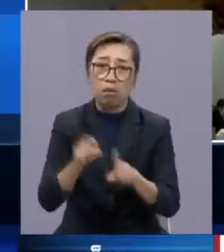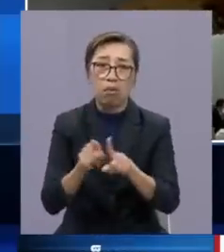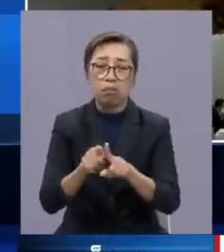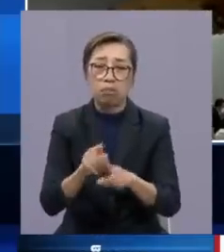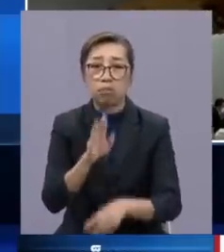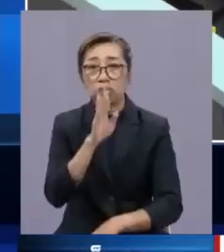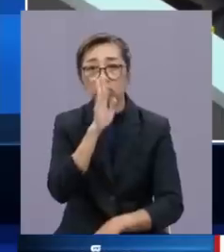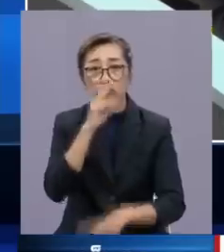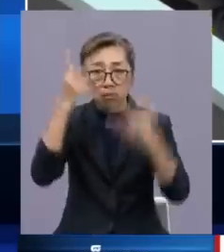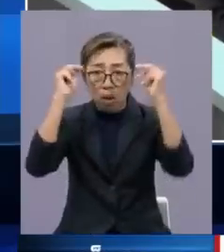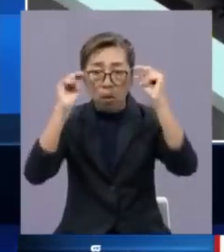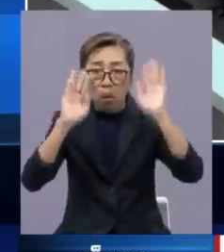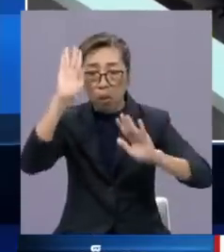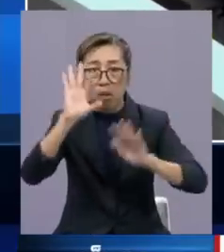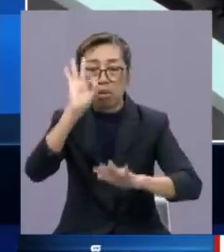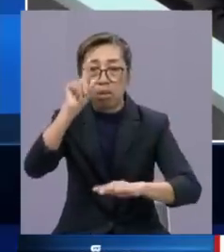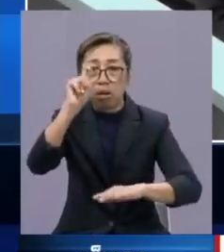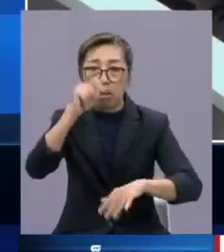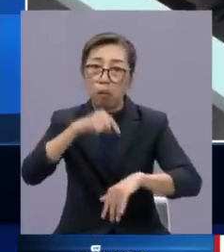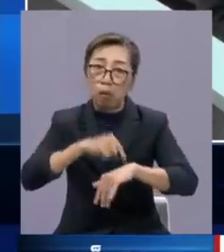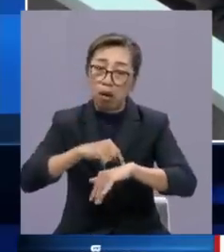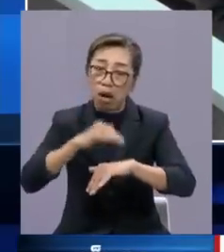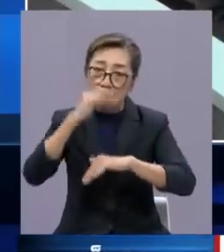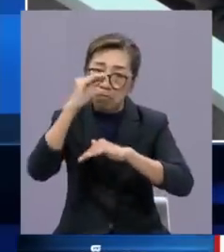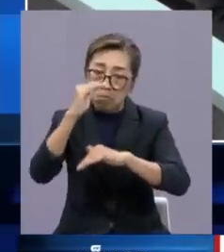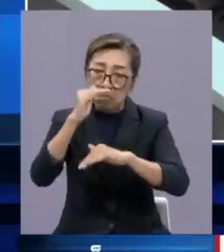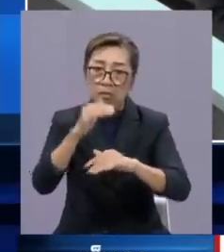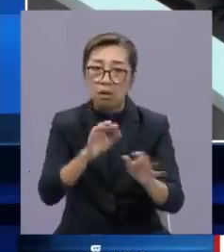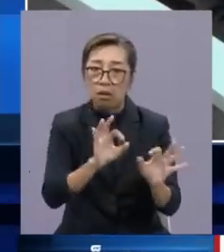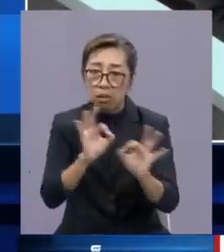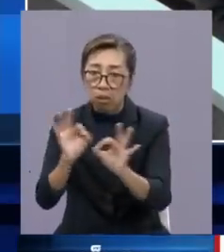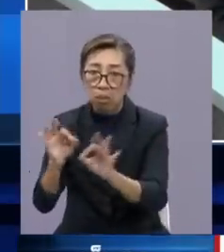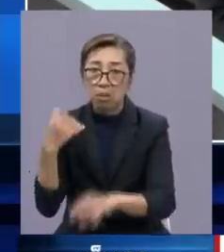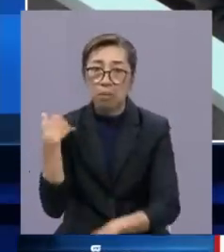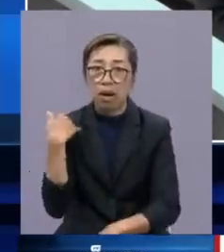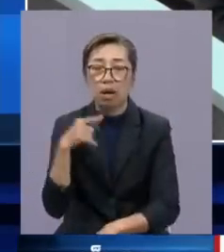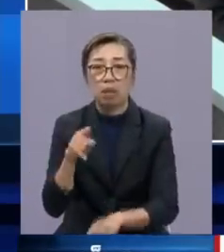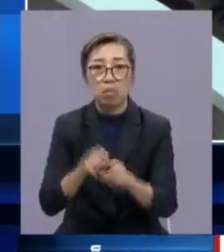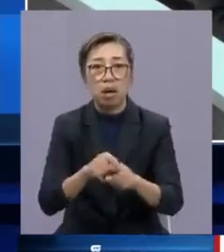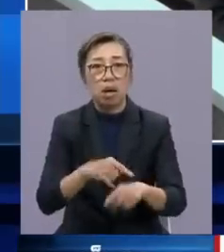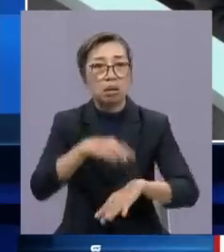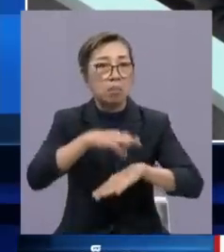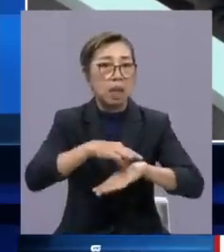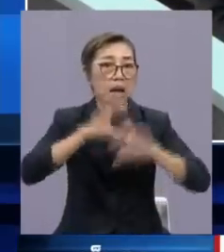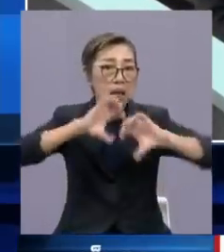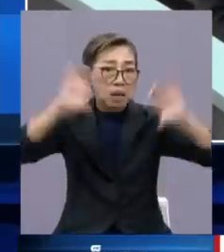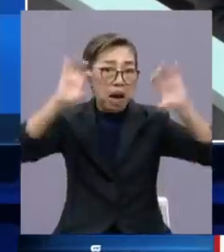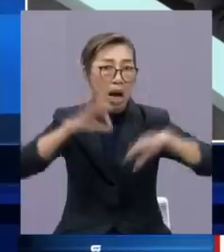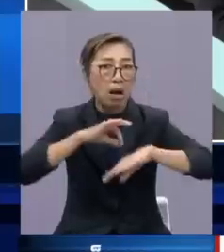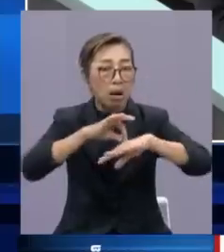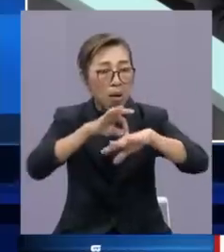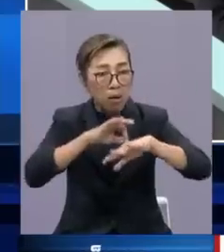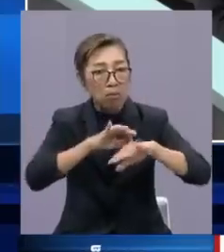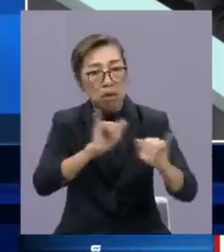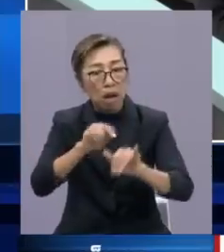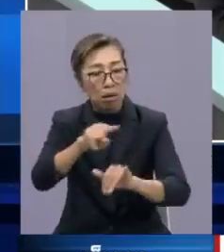าถ้าเกิดเลือกนายกไม่ได้เนี่ยกรอบเวลาจะเหมือนกับช่วยลดข้อครหาในการยื้อการแต่งตั้งยกย้ายข้าราชการระดับสูงหรือเปล่าอาจารย์วิษณุบอก